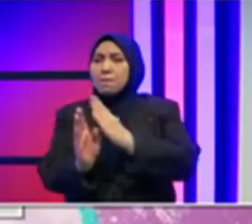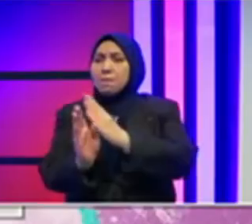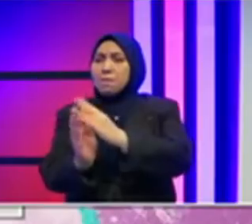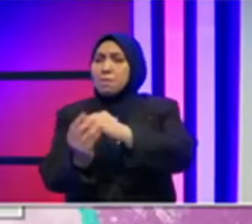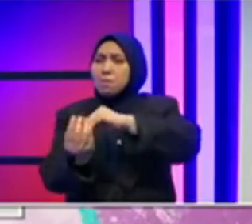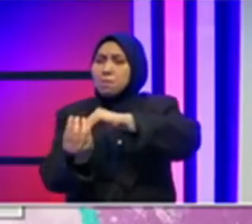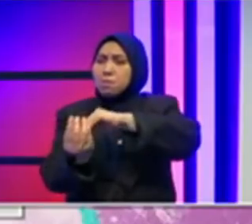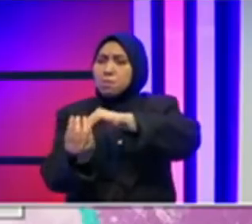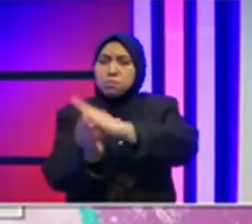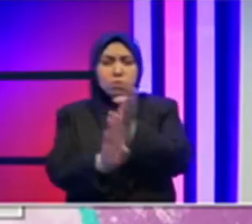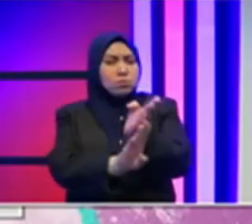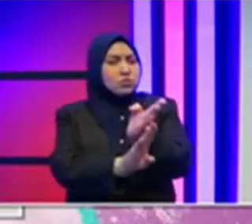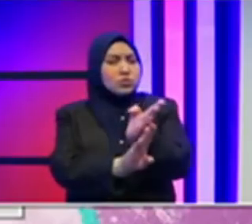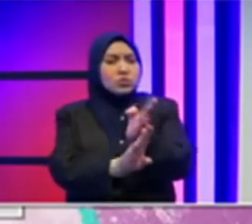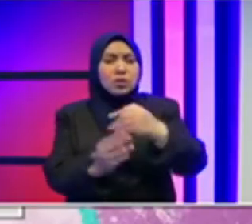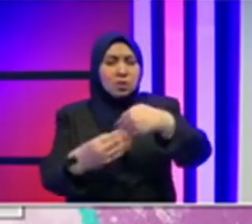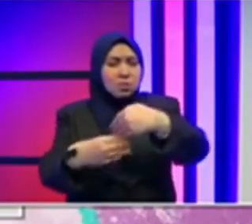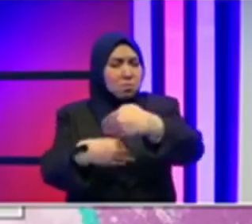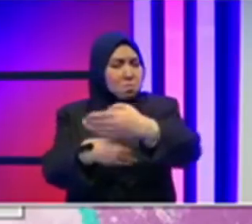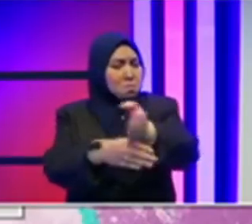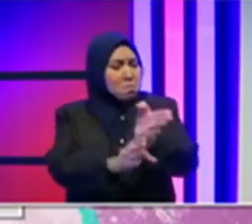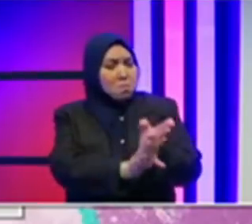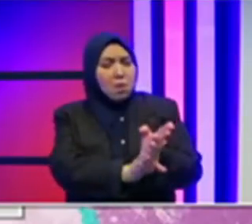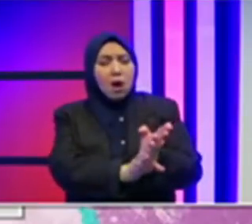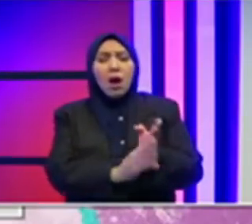ليضل عن